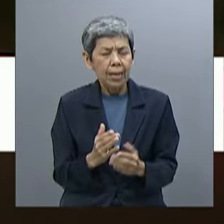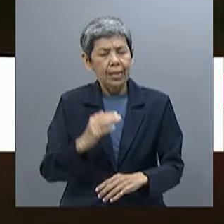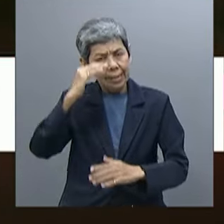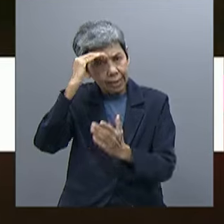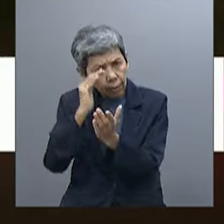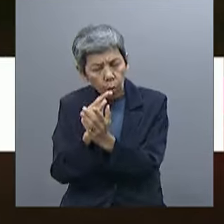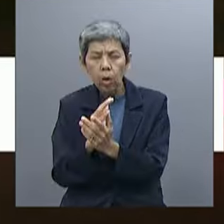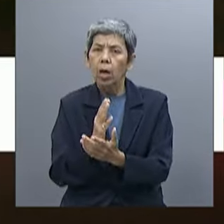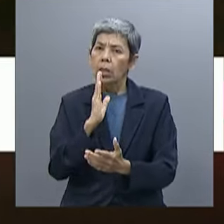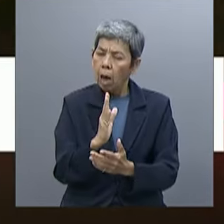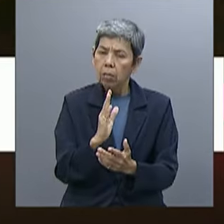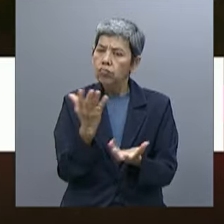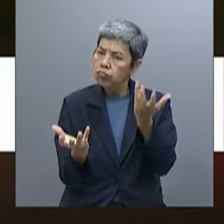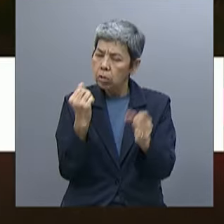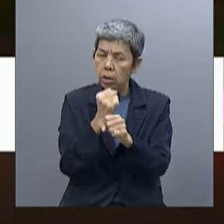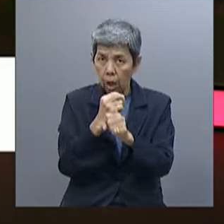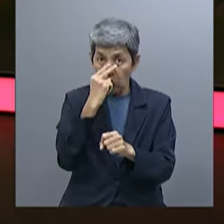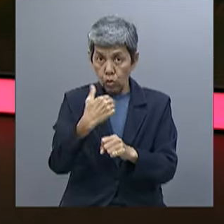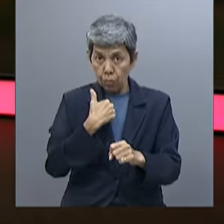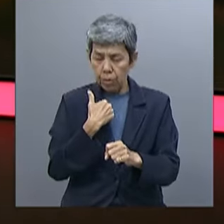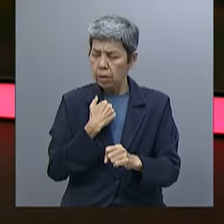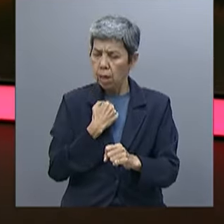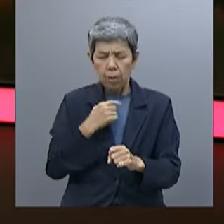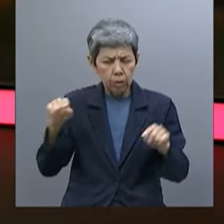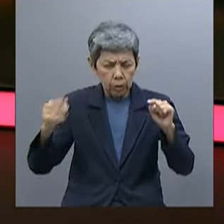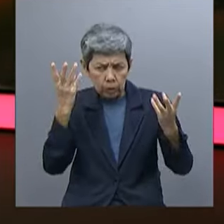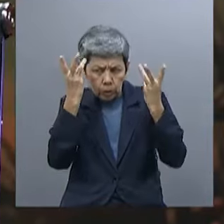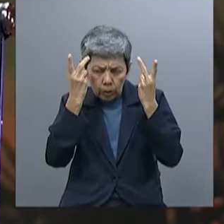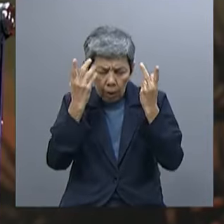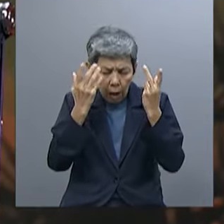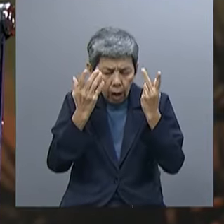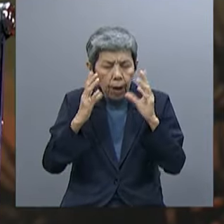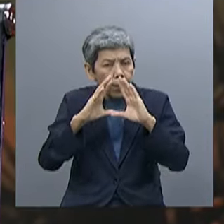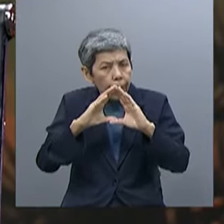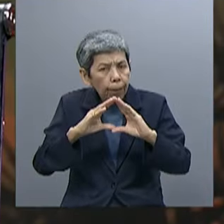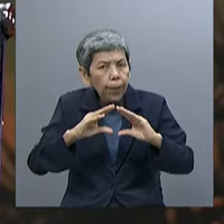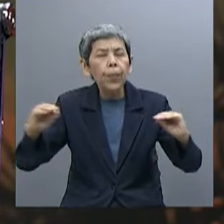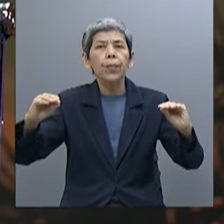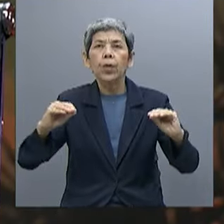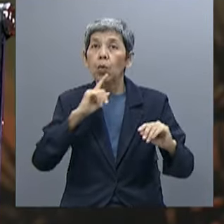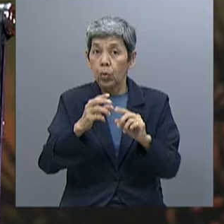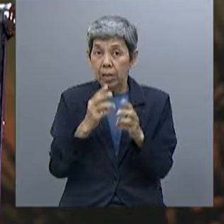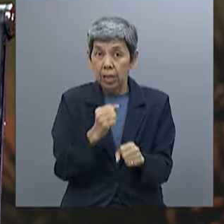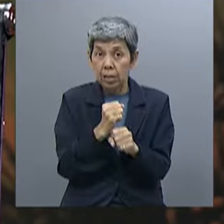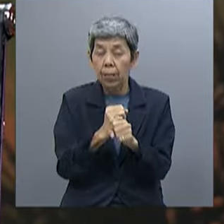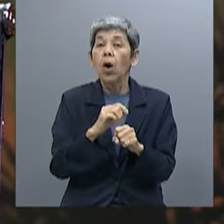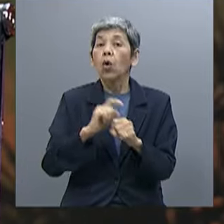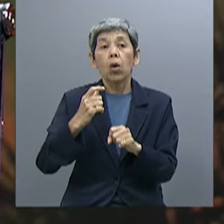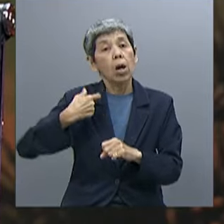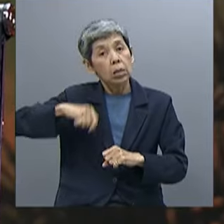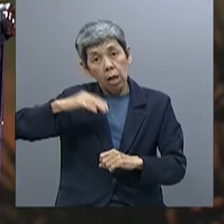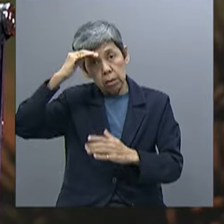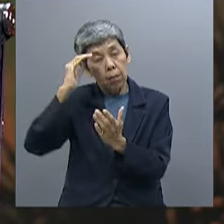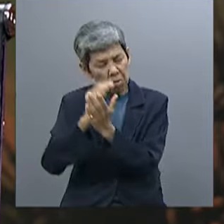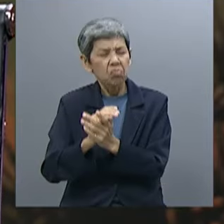ทำให้ความหวาดระแวงทั้งสองฝ่ายมันหมดไปหรือมันค่อยๆสลายไปแต่ว่าถ้าเราไม่พูดถึงเรื่องกระบวนการยุติธรรมผมว่าตรงนี้จะลำบาก